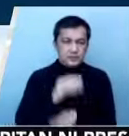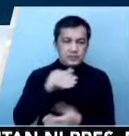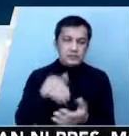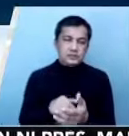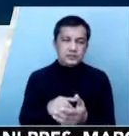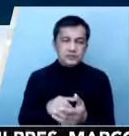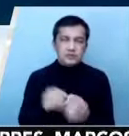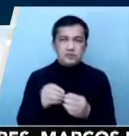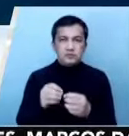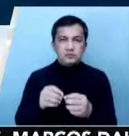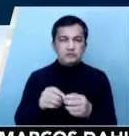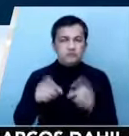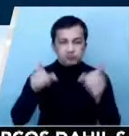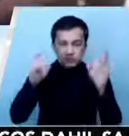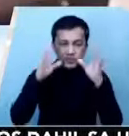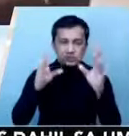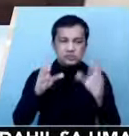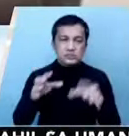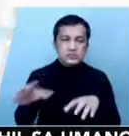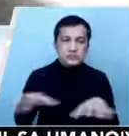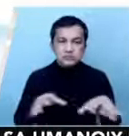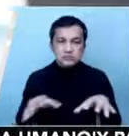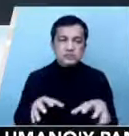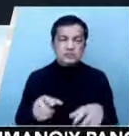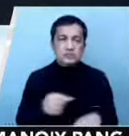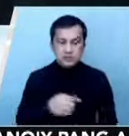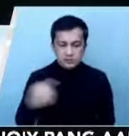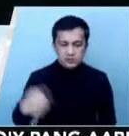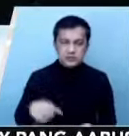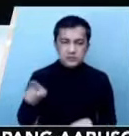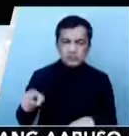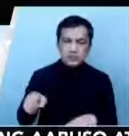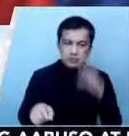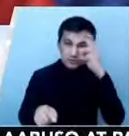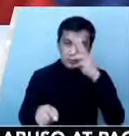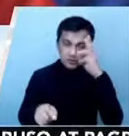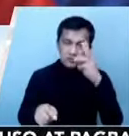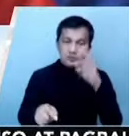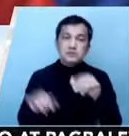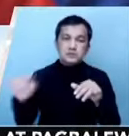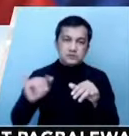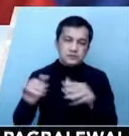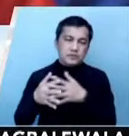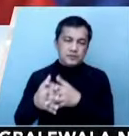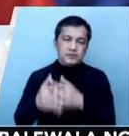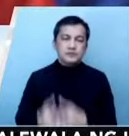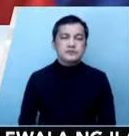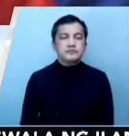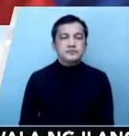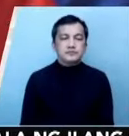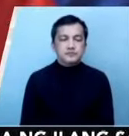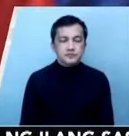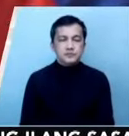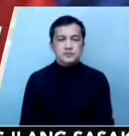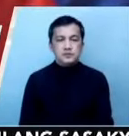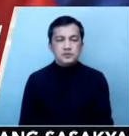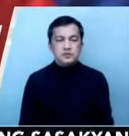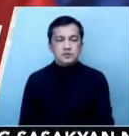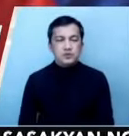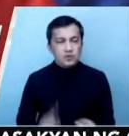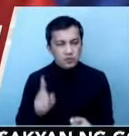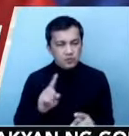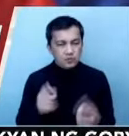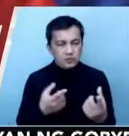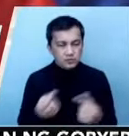mapanghas na kilos ng China, bagay na ikinababahala rin daw ng Amerika. All of these things that we're doing is precisely in